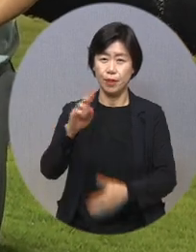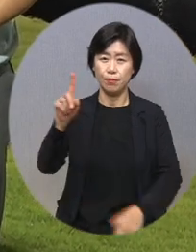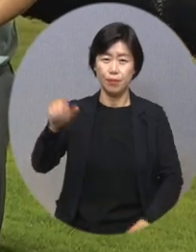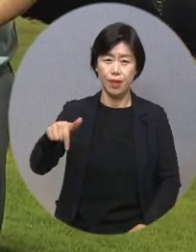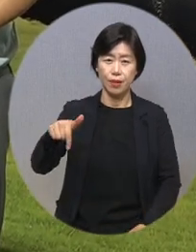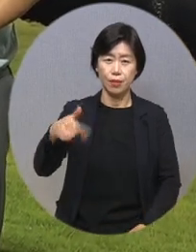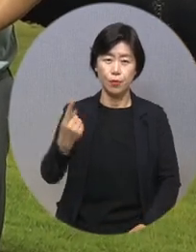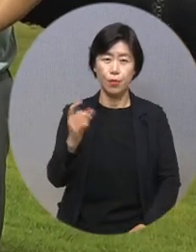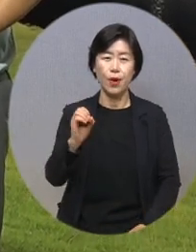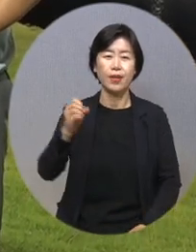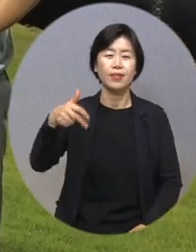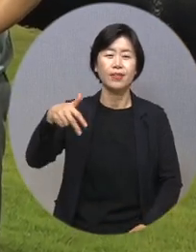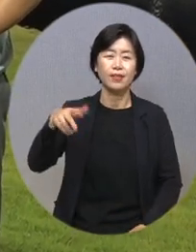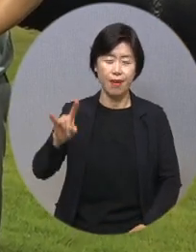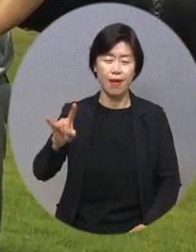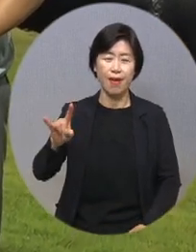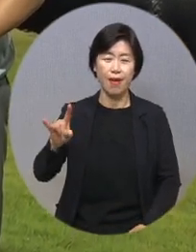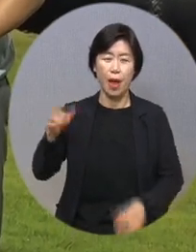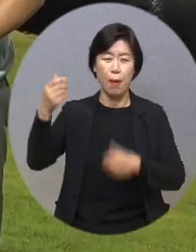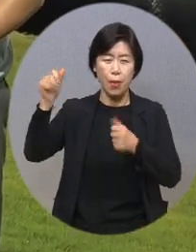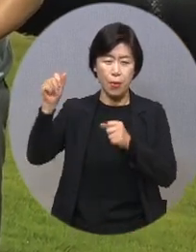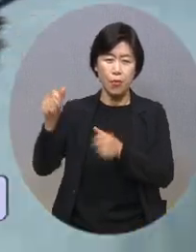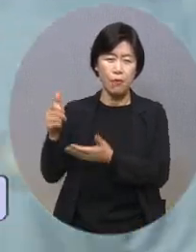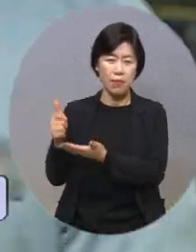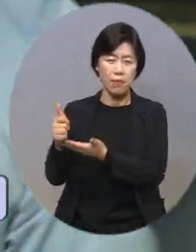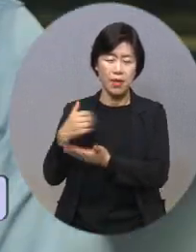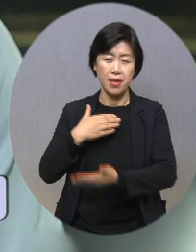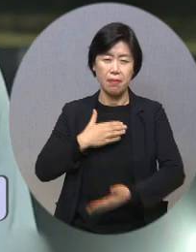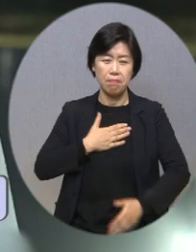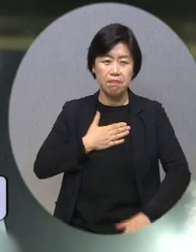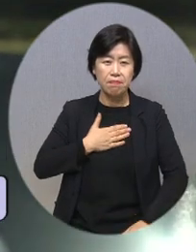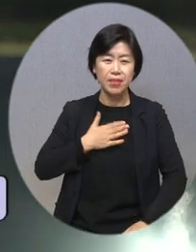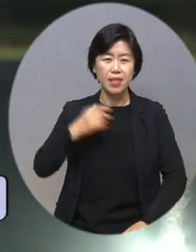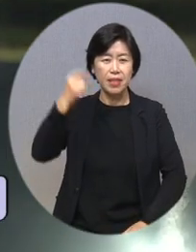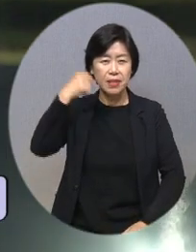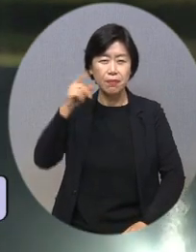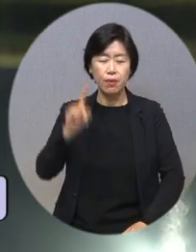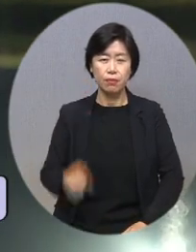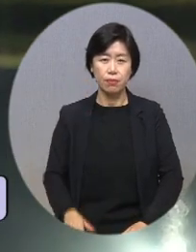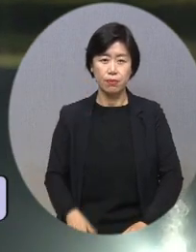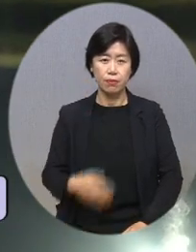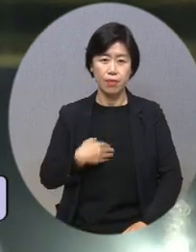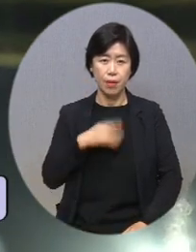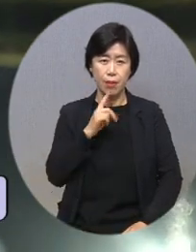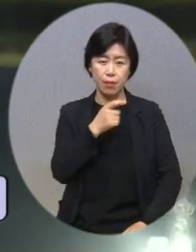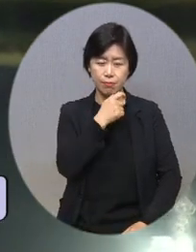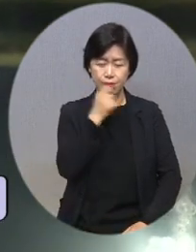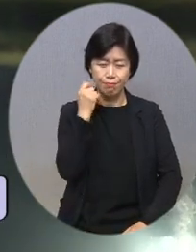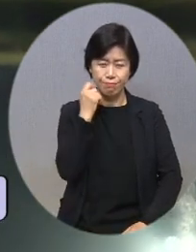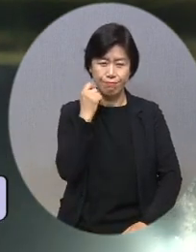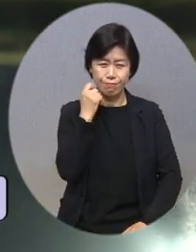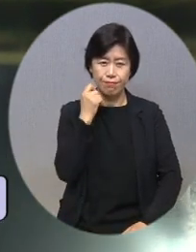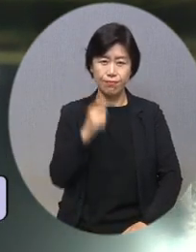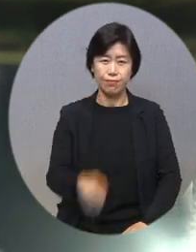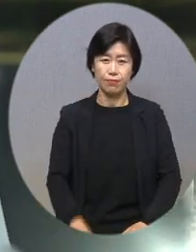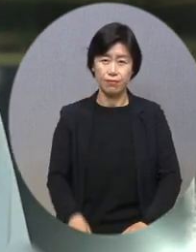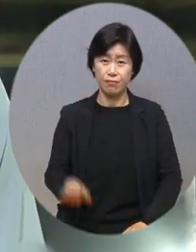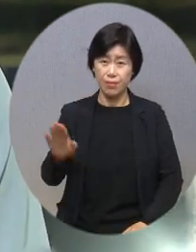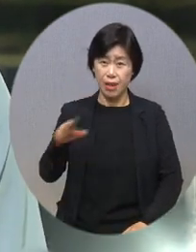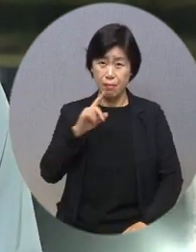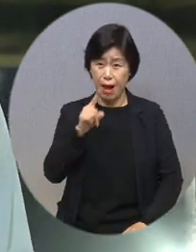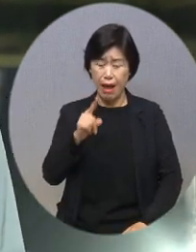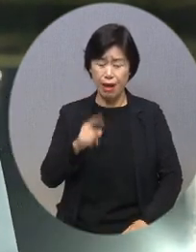박광재 대배우님의 스파를 들어보겠습니다. 네, 저는 할 말이 없습니다. 이번엔 할 말 없지? 네.